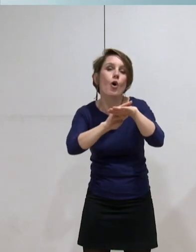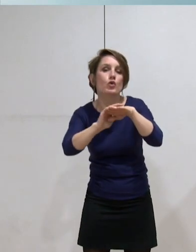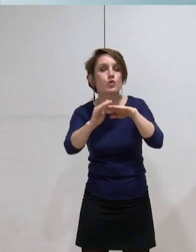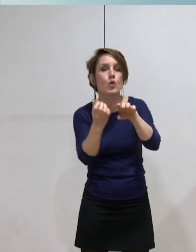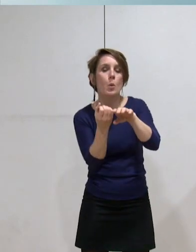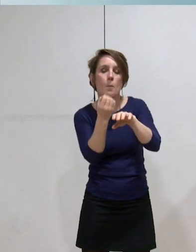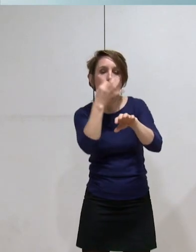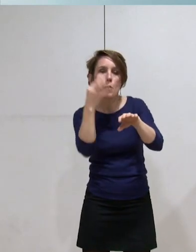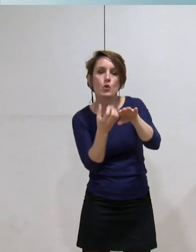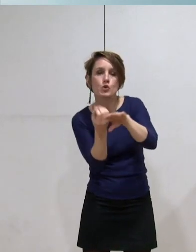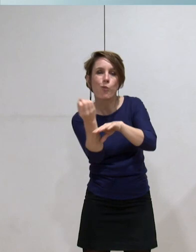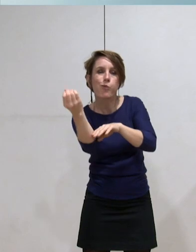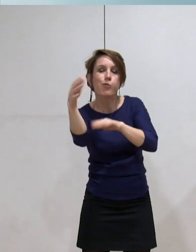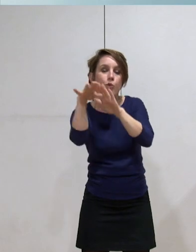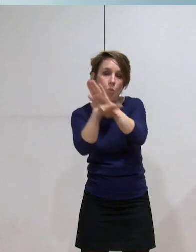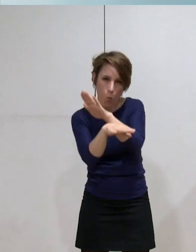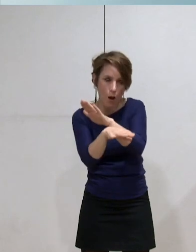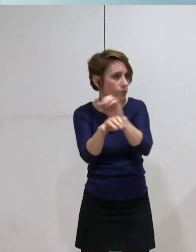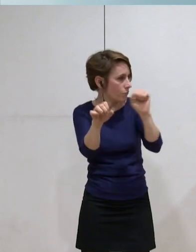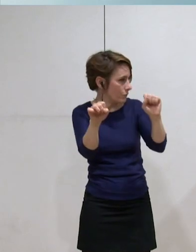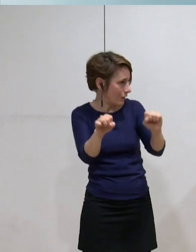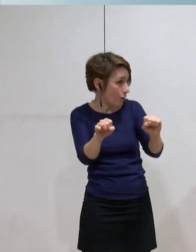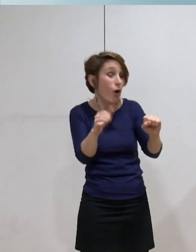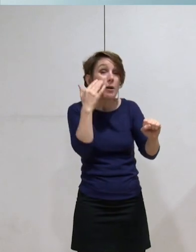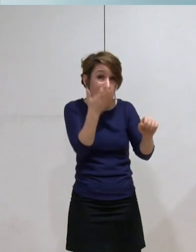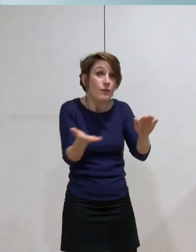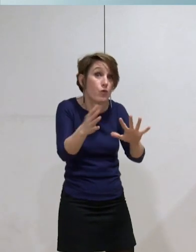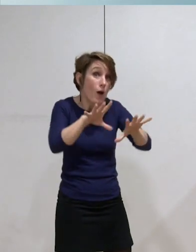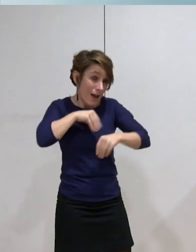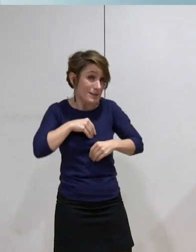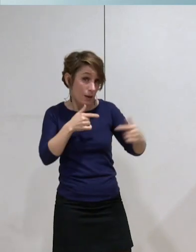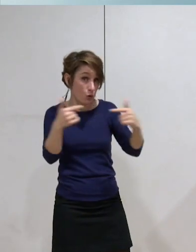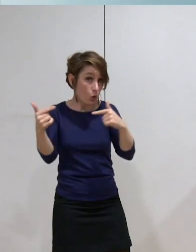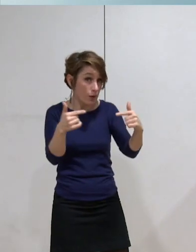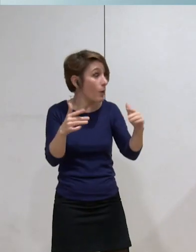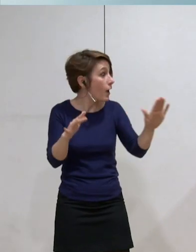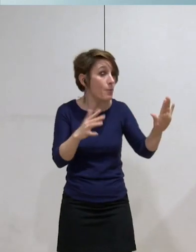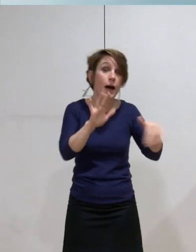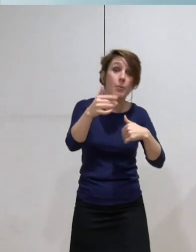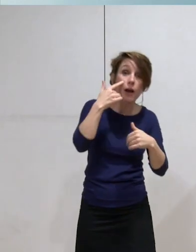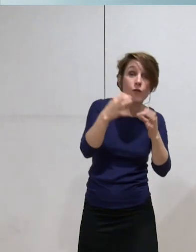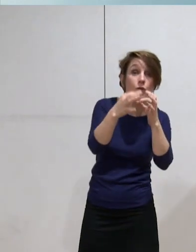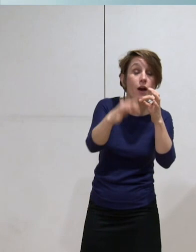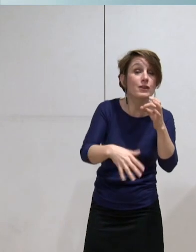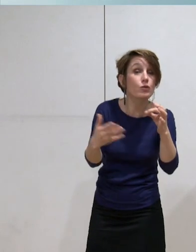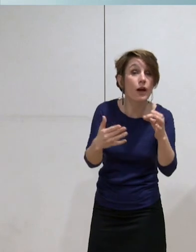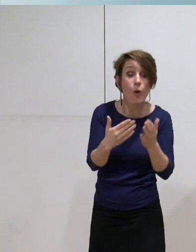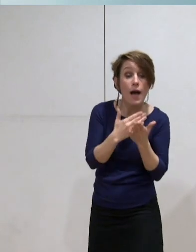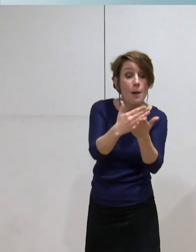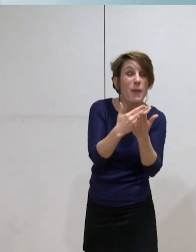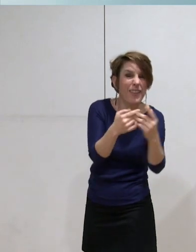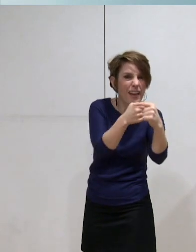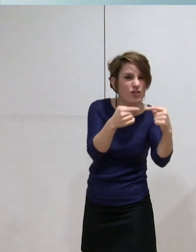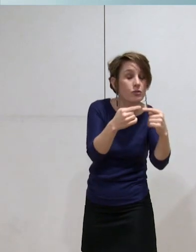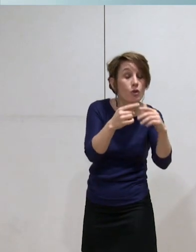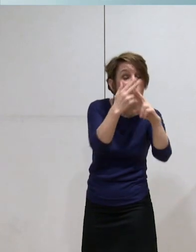vous acceptez ce débat on pourra voir concrètement ce que nous nous mettons dans dans ces termeslà en terme de partage de la voirie et